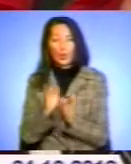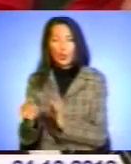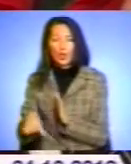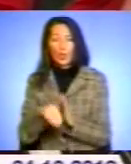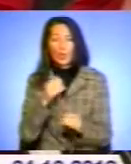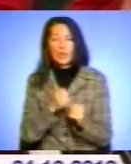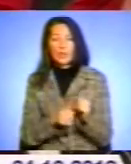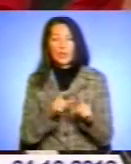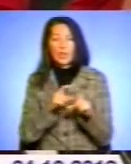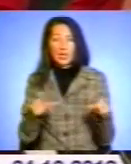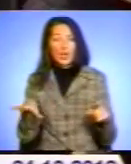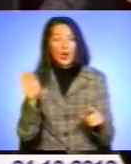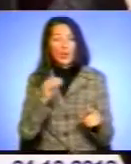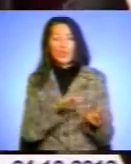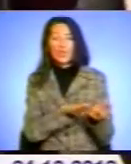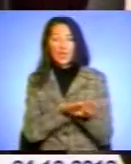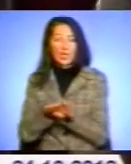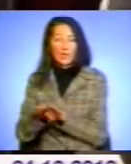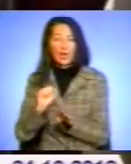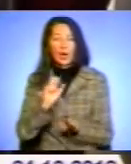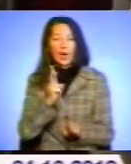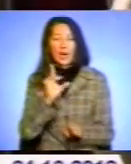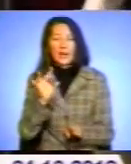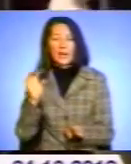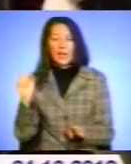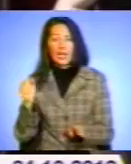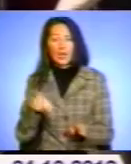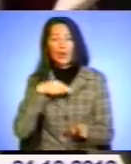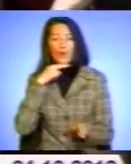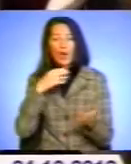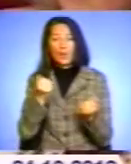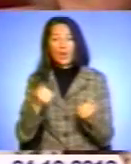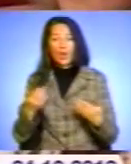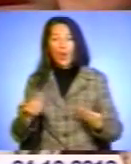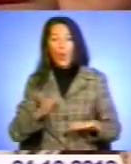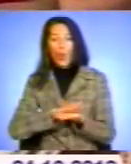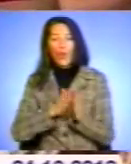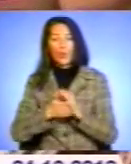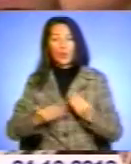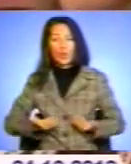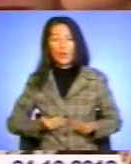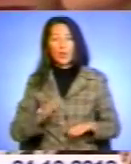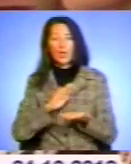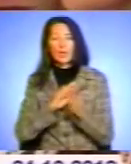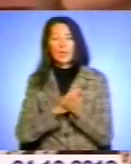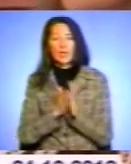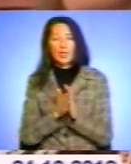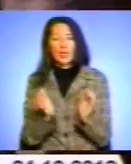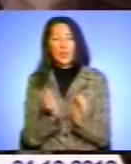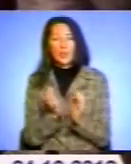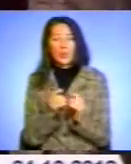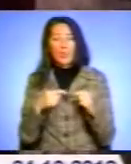серед закладів усіх рівнів акредитації. До уваги брали, зокрема, умови проживання, стан збереження майна,